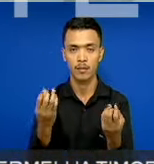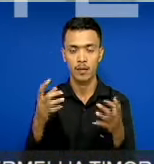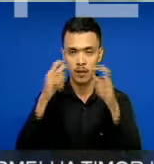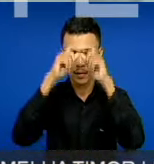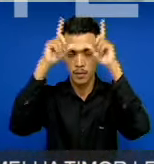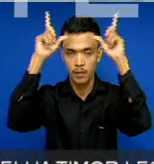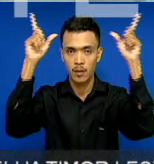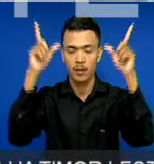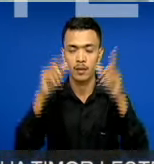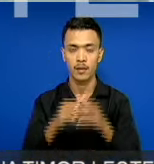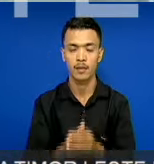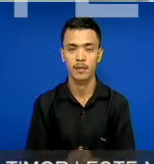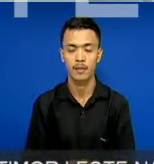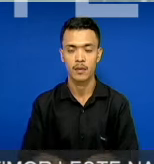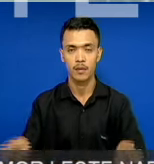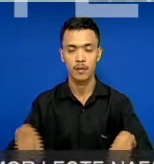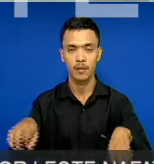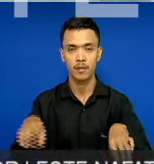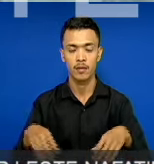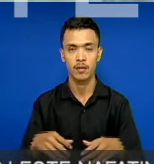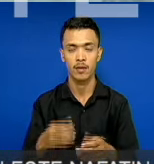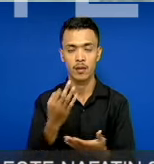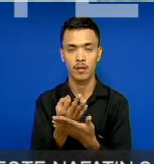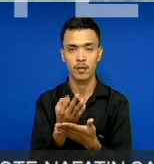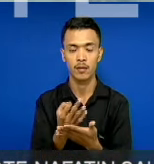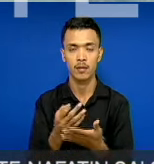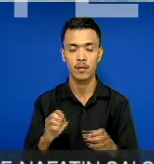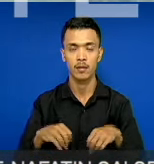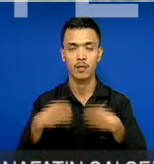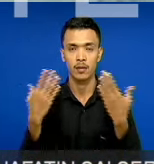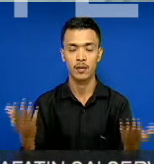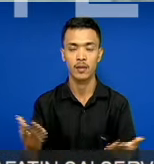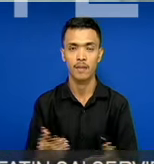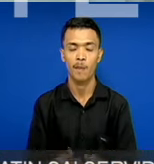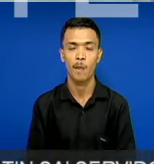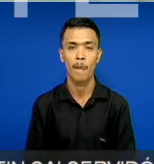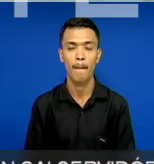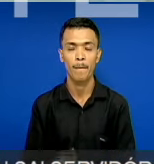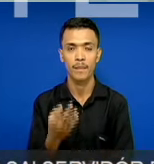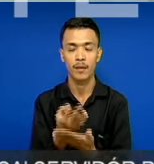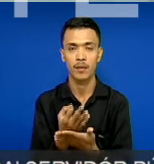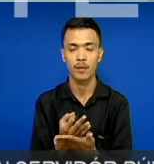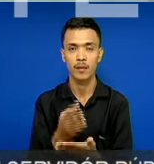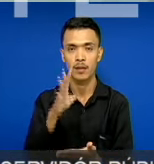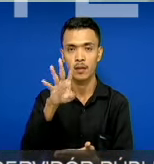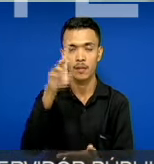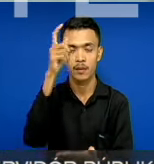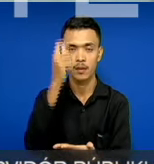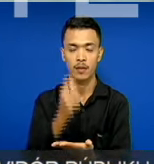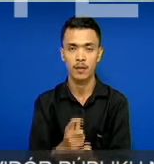Ita hari bayi ha projek ne rasik mesu menus montante orsamento hira. Ia ni orsamento ne 4 juta resik. Mesu